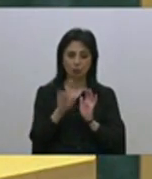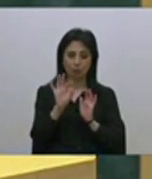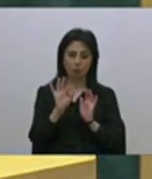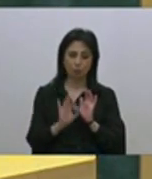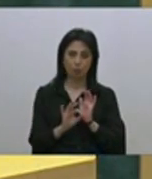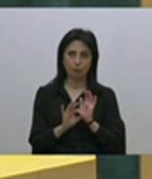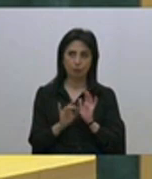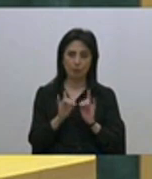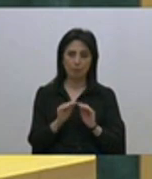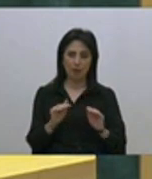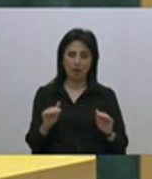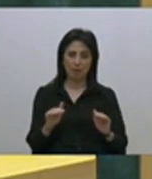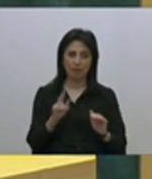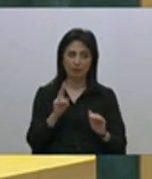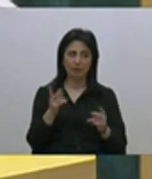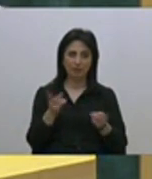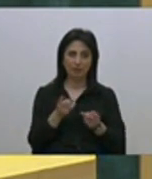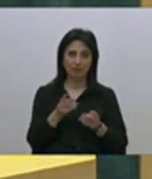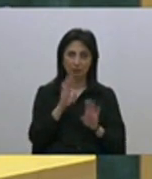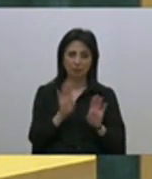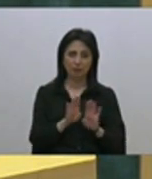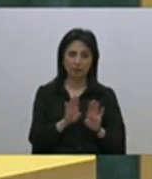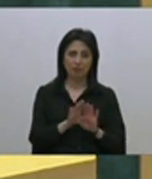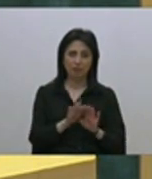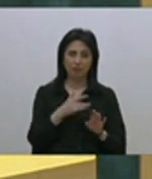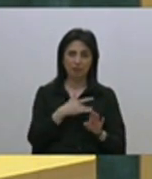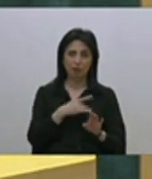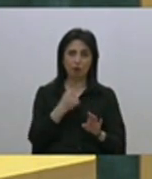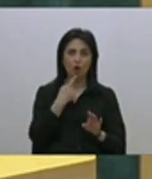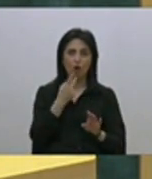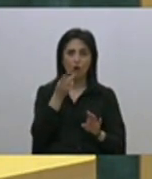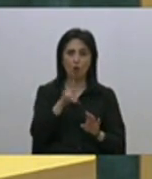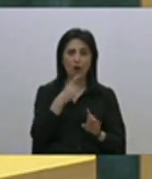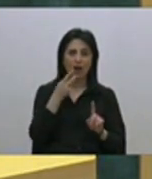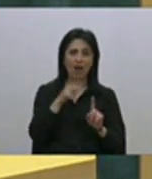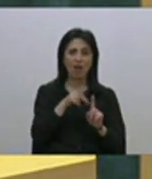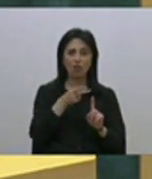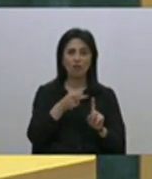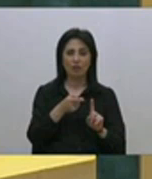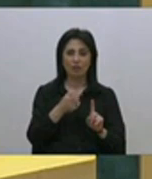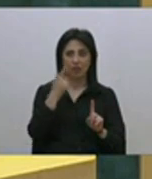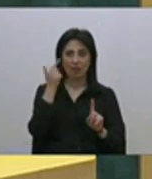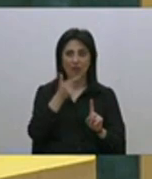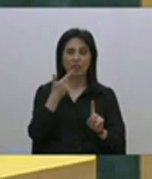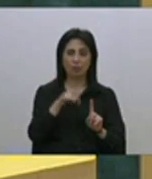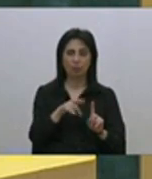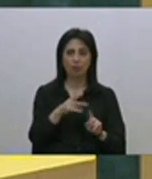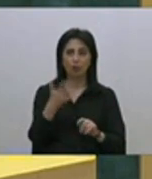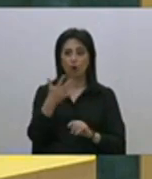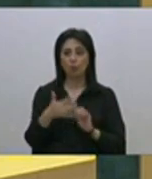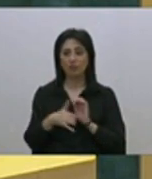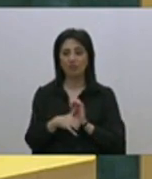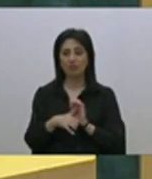61% ბაღებისა, რომელიც საჭიროებს მსგავსი ტიპის ორენოვან განათლებას, უკვე მოცულია და